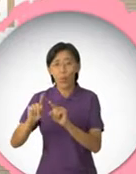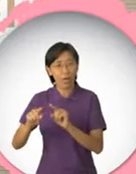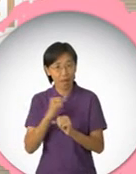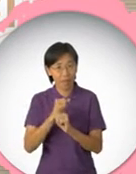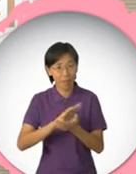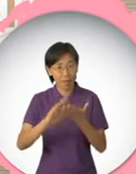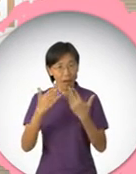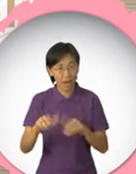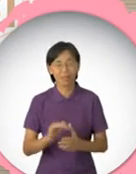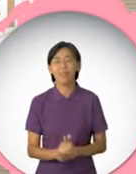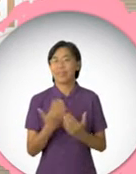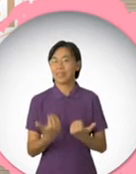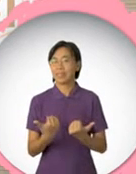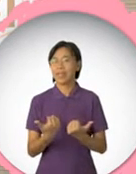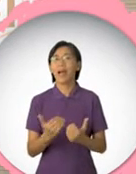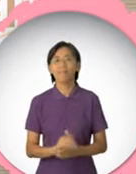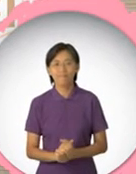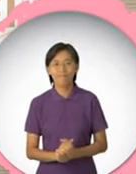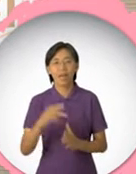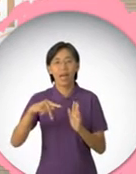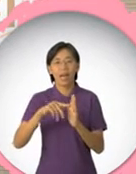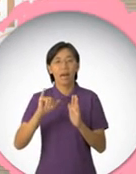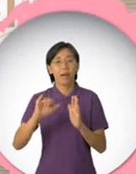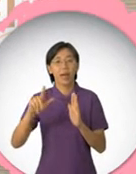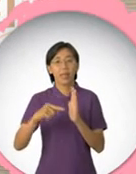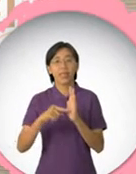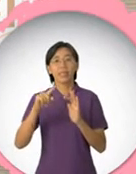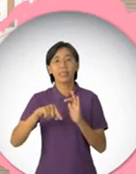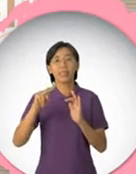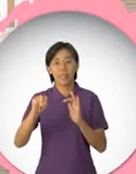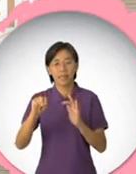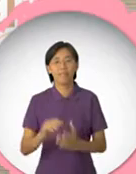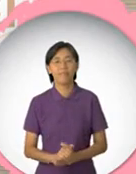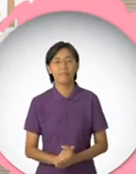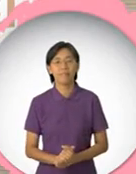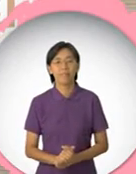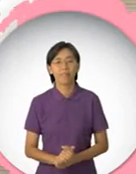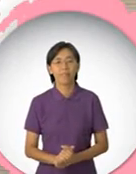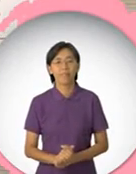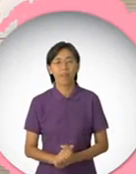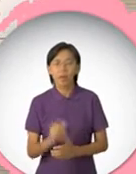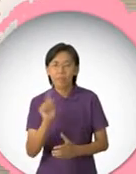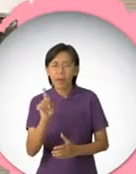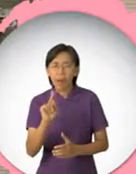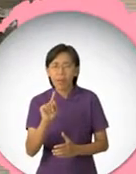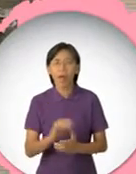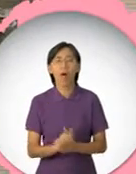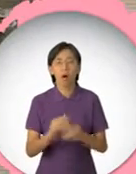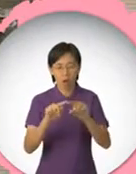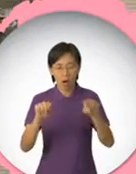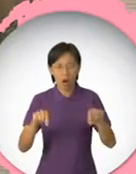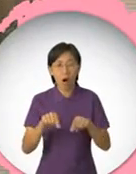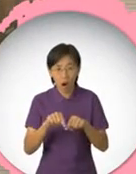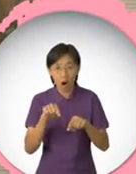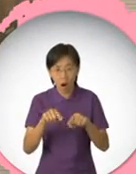ป็นอีกประเภทนึง ครับผม นะคะนี้จะเป็นพายชาร์ตหรือพัฟเทสตี้ ก็คือลักษณะของมันจะเป็นเนื้อยังไงครับ จะมีลักษณะกรอบๆโ